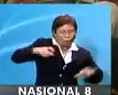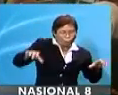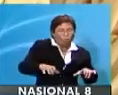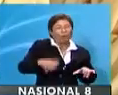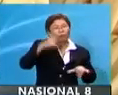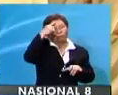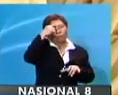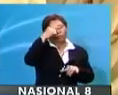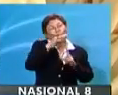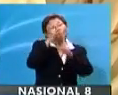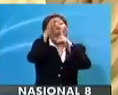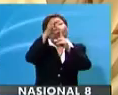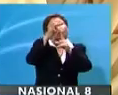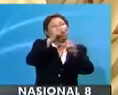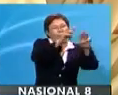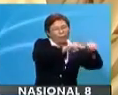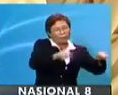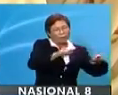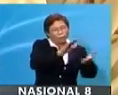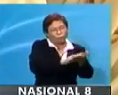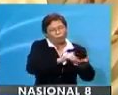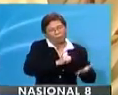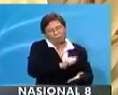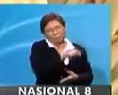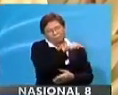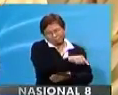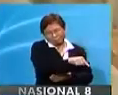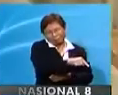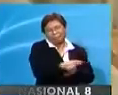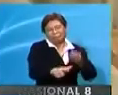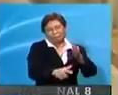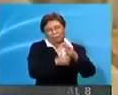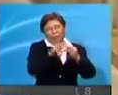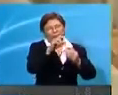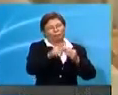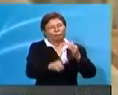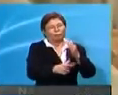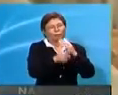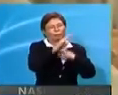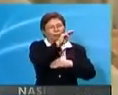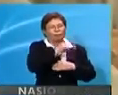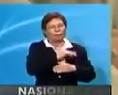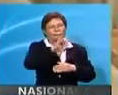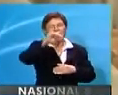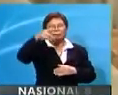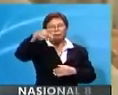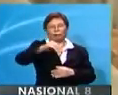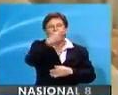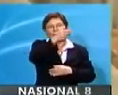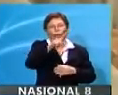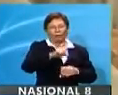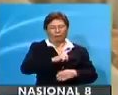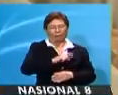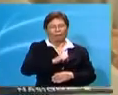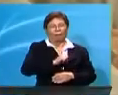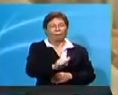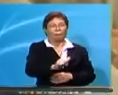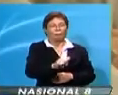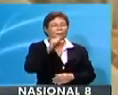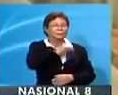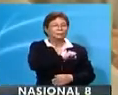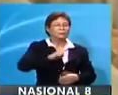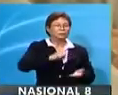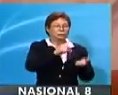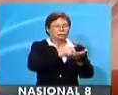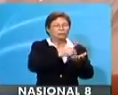dilakukan terutama di kalangan pelajar sekolah agama. Menurut Timbalan Menteri di Jabatan Perdana Menteri Hal Ehwal Agama, Senator